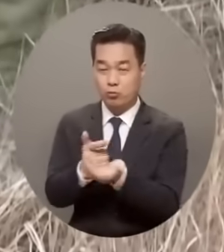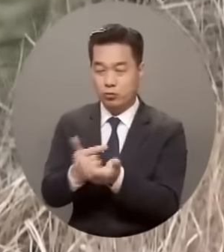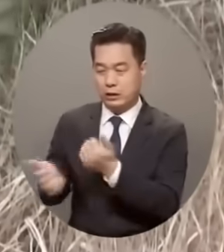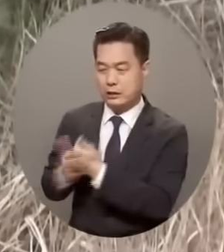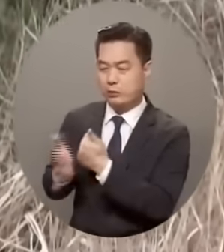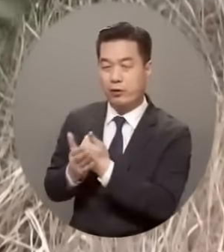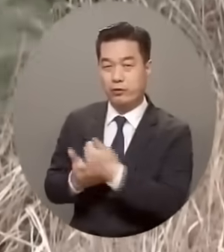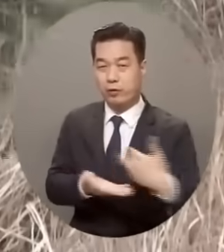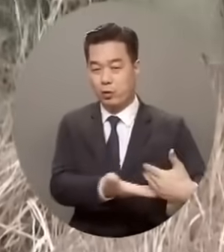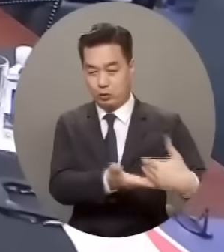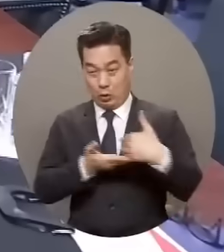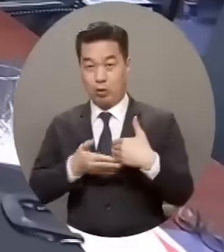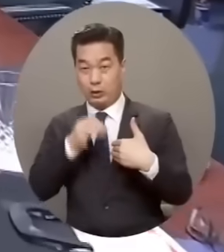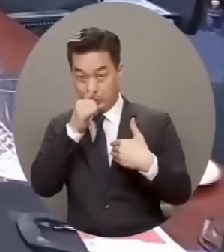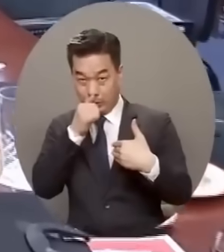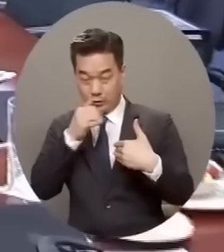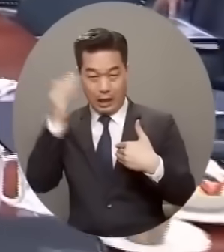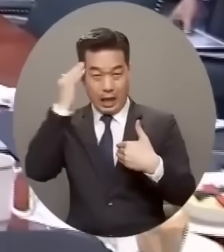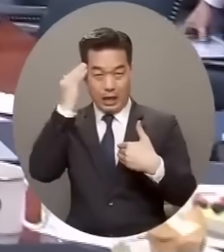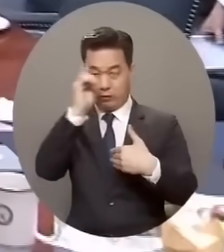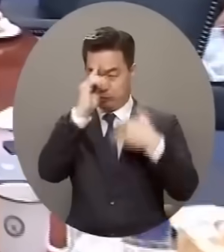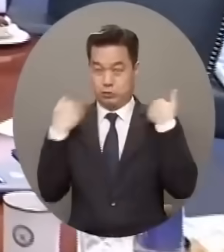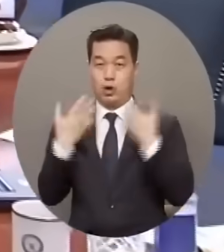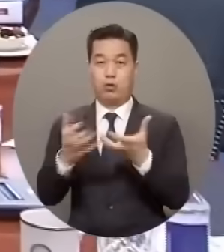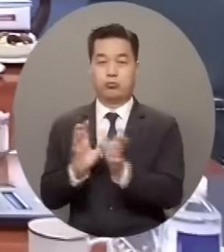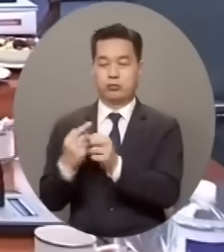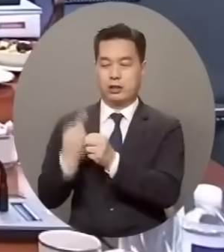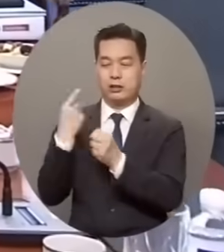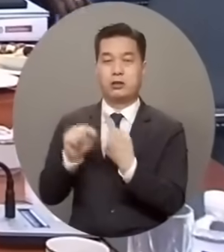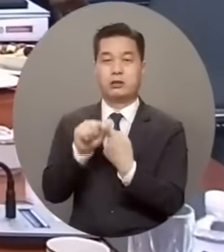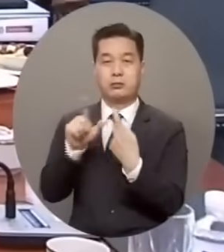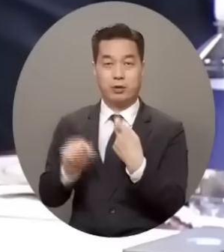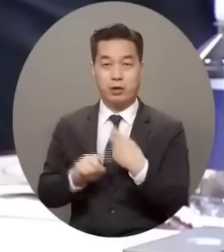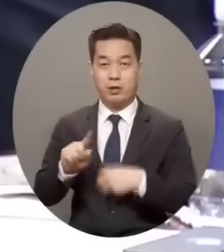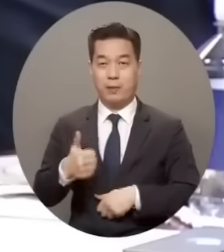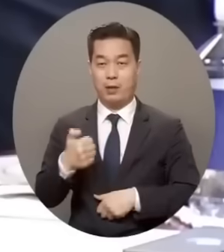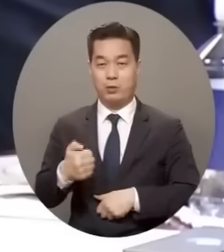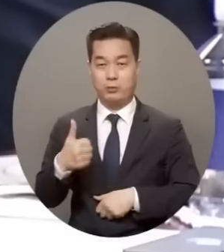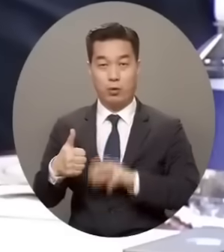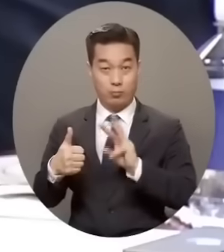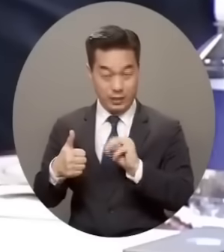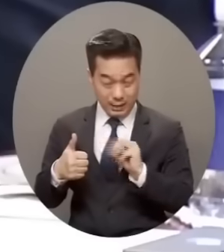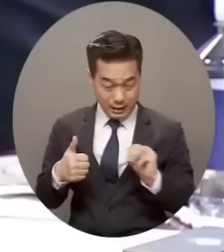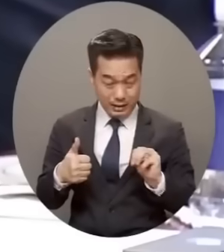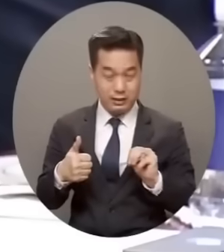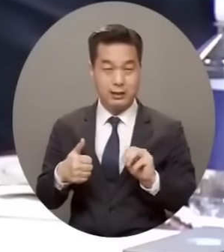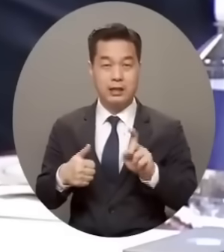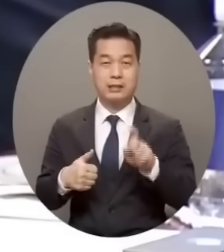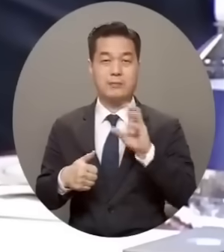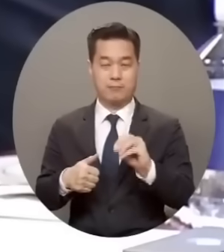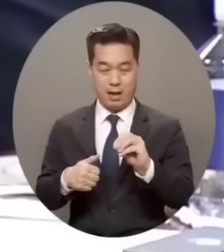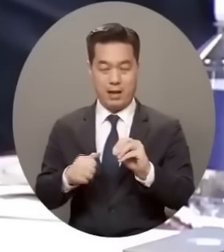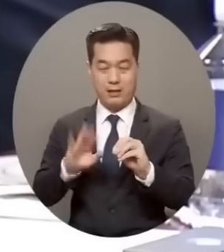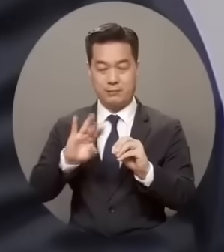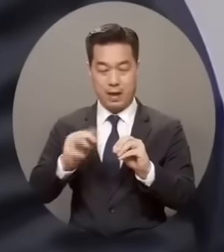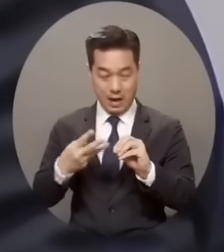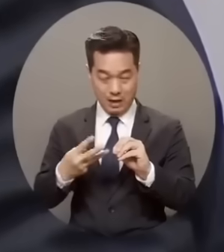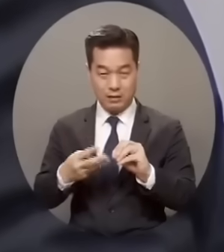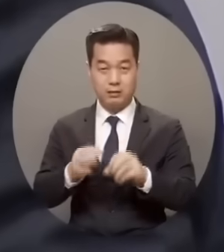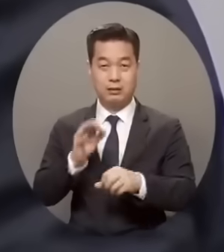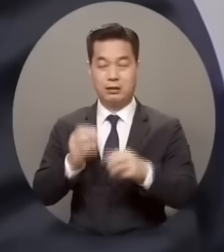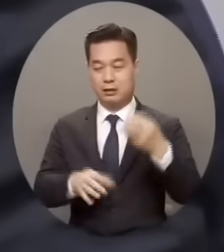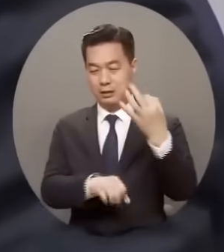요청해왔습니다. 우리 정부로부터 지난해 11월 155mm 포탄 10만 발을 구매한 데 이어